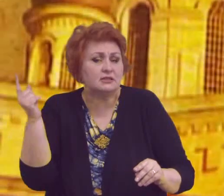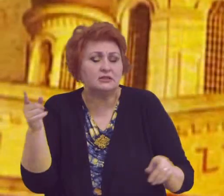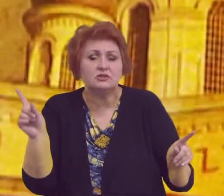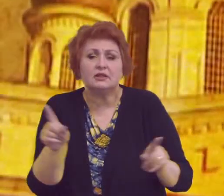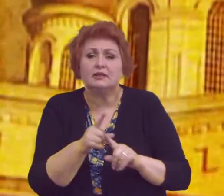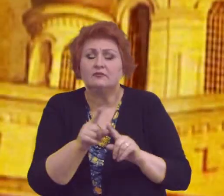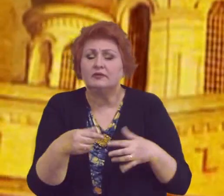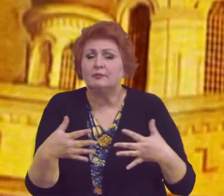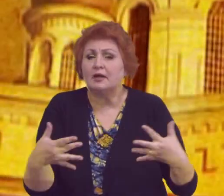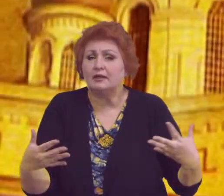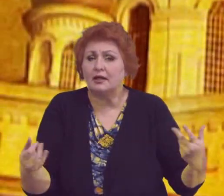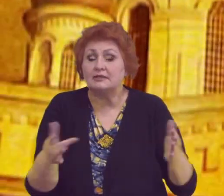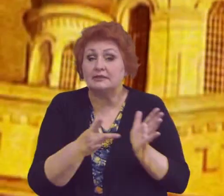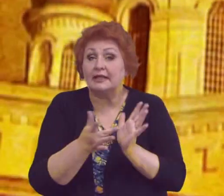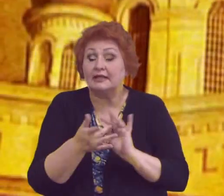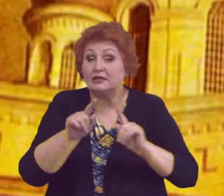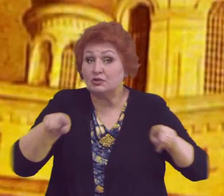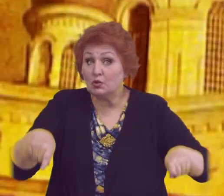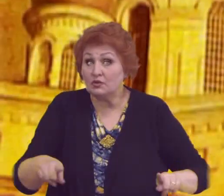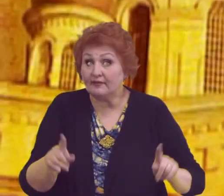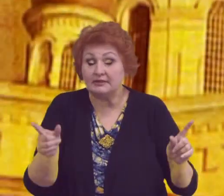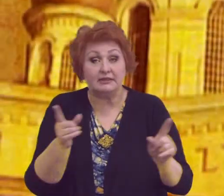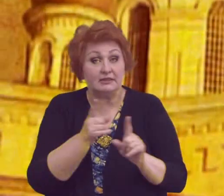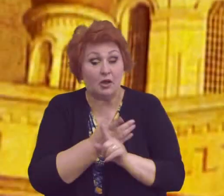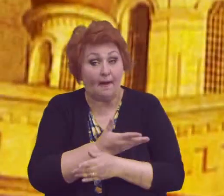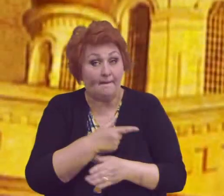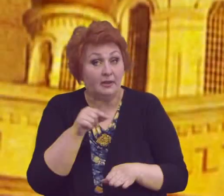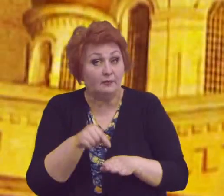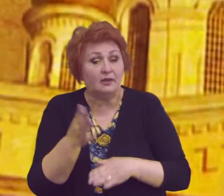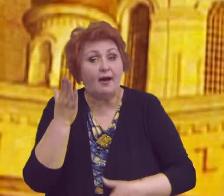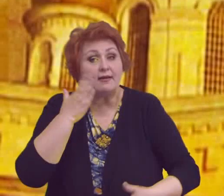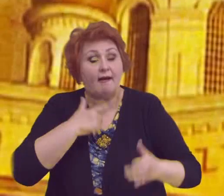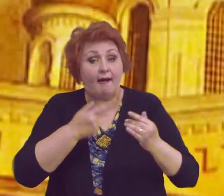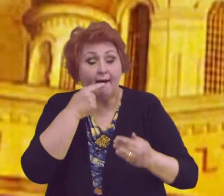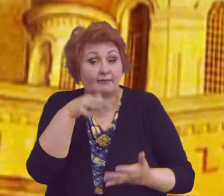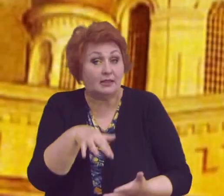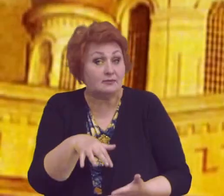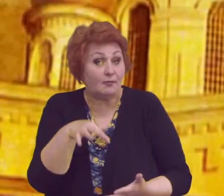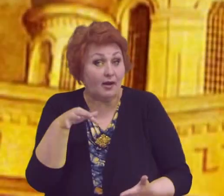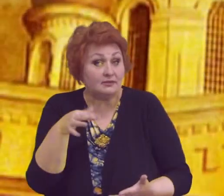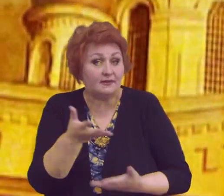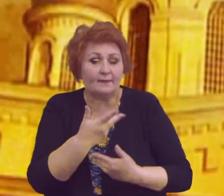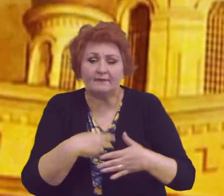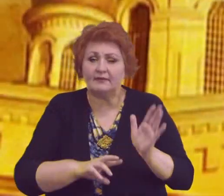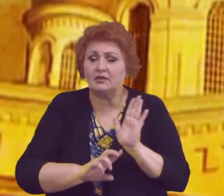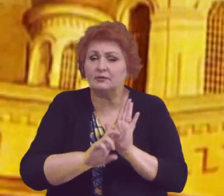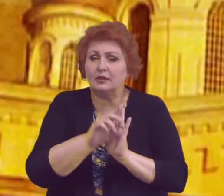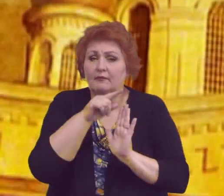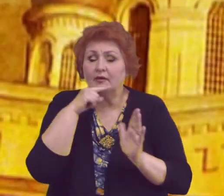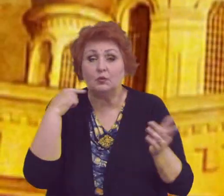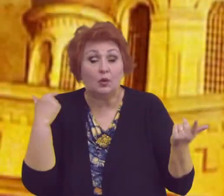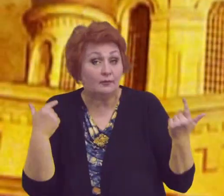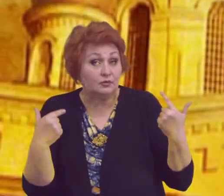и интернет-трансляциях «Христос воскресе из мертвых», мы почувствовали радость Пасхи. В нашем храме, как и во многих